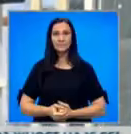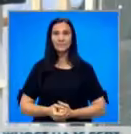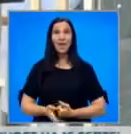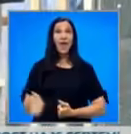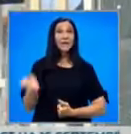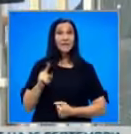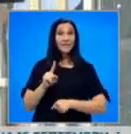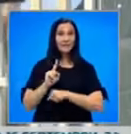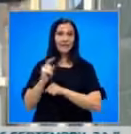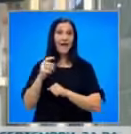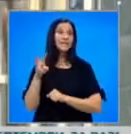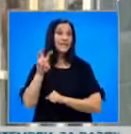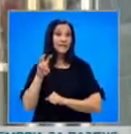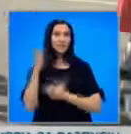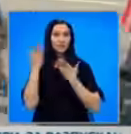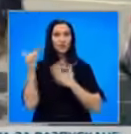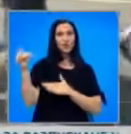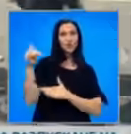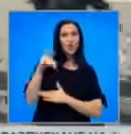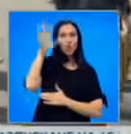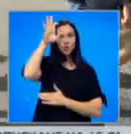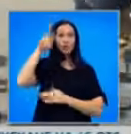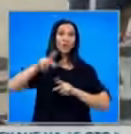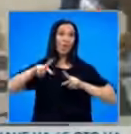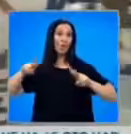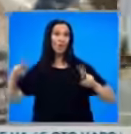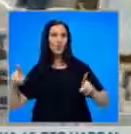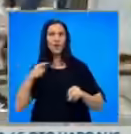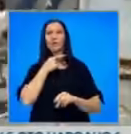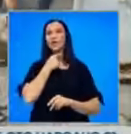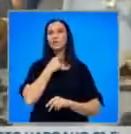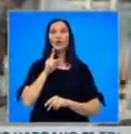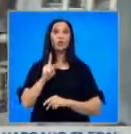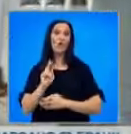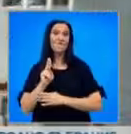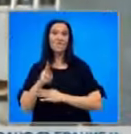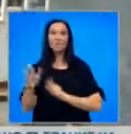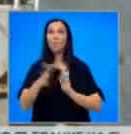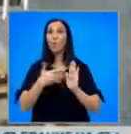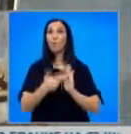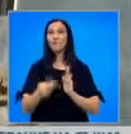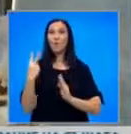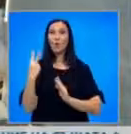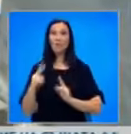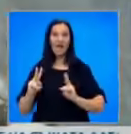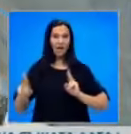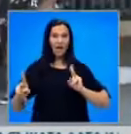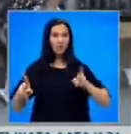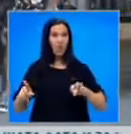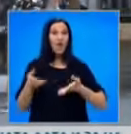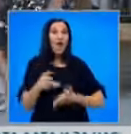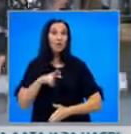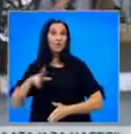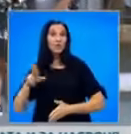След 11.30 в училището дойдоха и учениците от другите класове, които влизаха по графики от два различни входа. Родители,